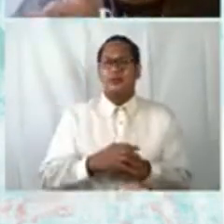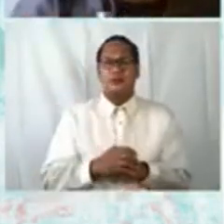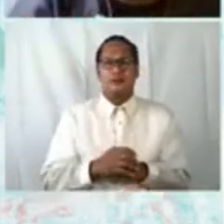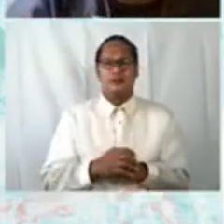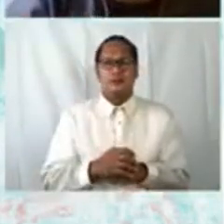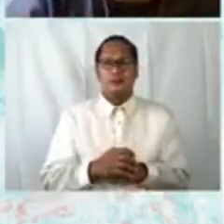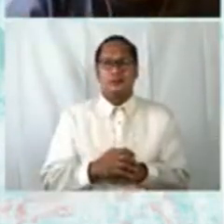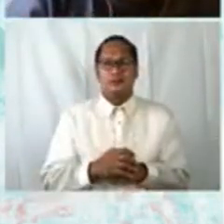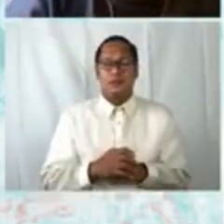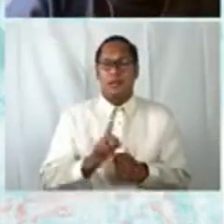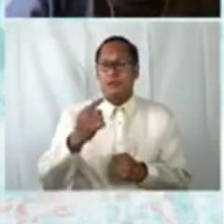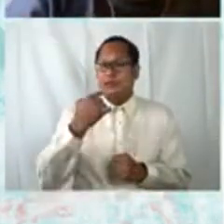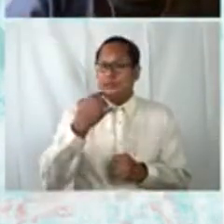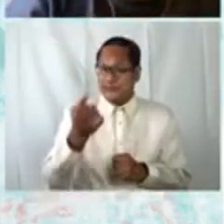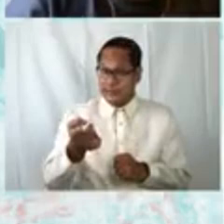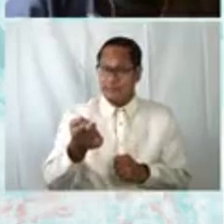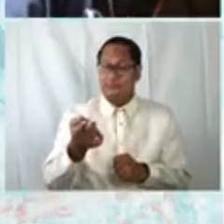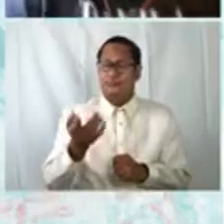nasabihin ko sa inyo to, ha?